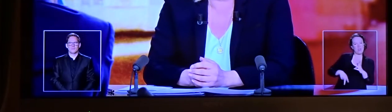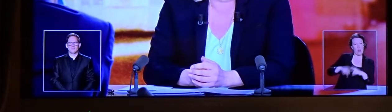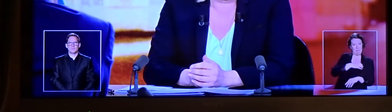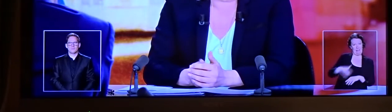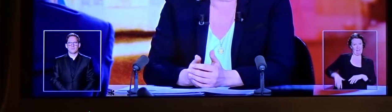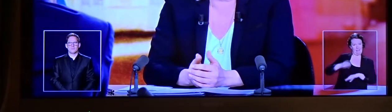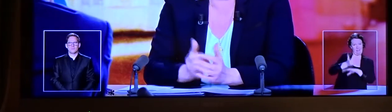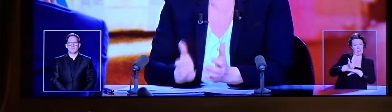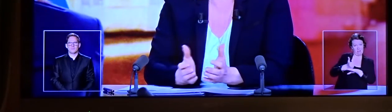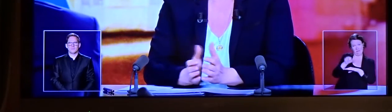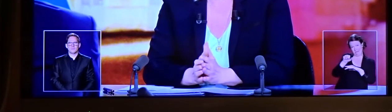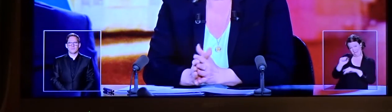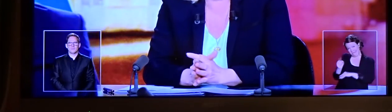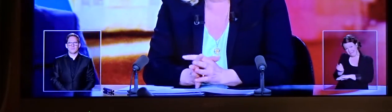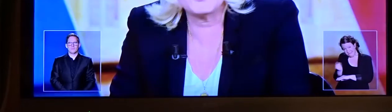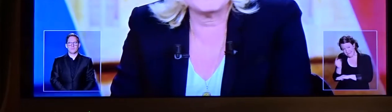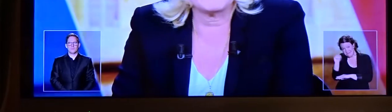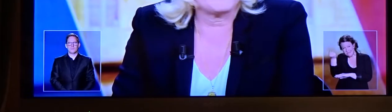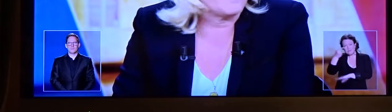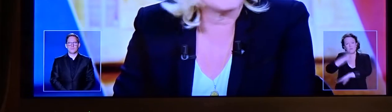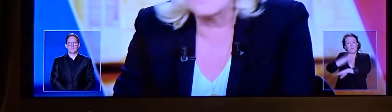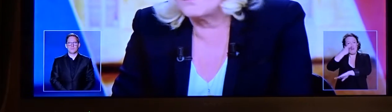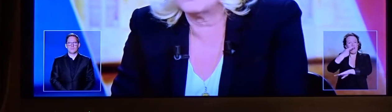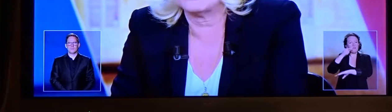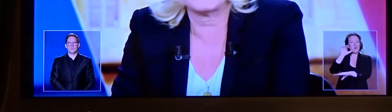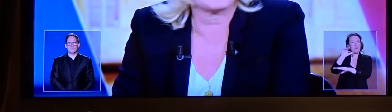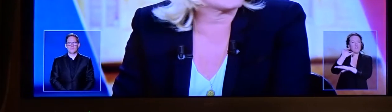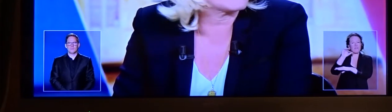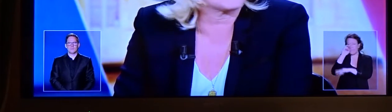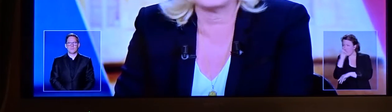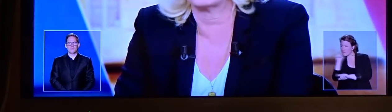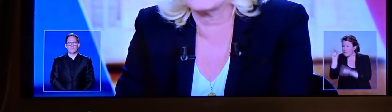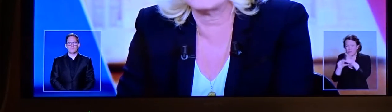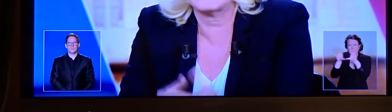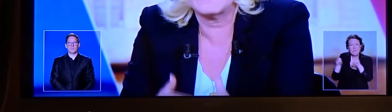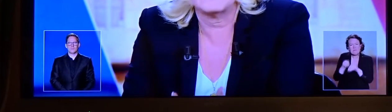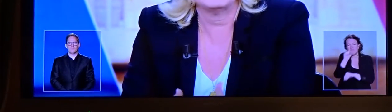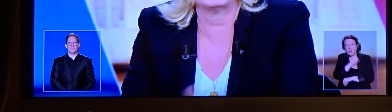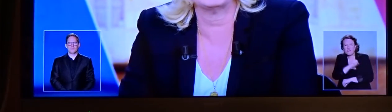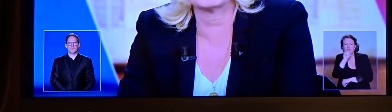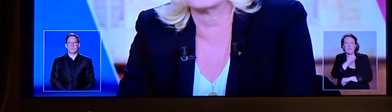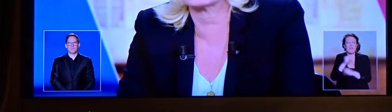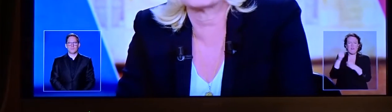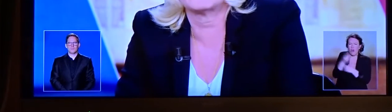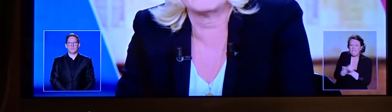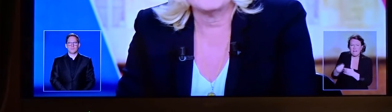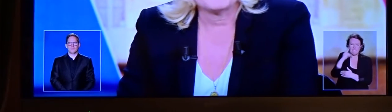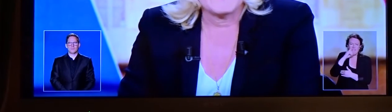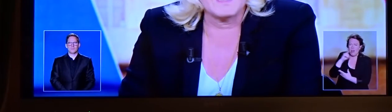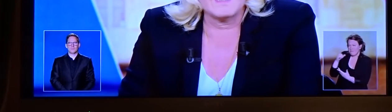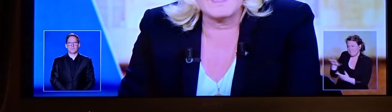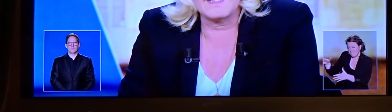pour ramener d'ailleurs des réfugiés, des femmes, des enfants, des personnes âgées ukrainiens et les mettre en